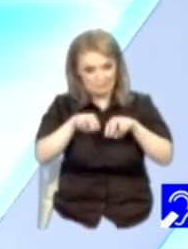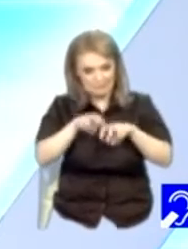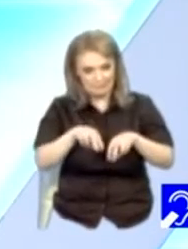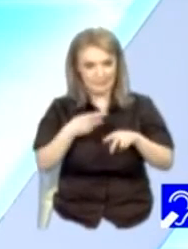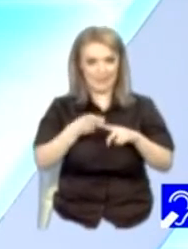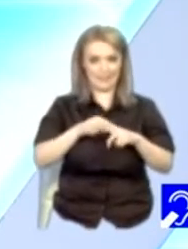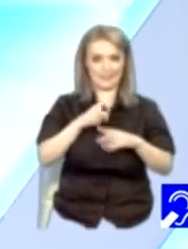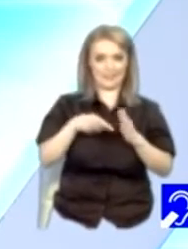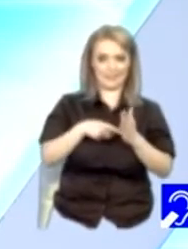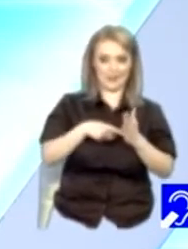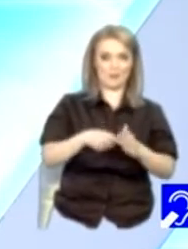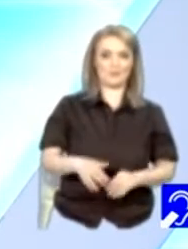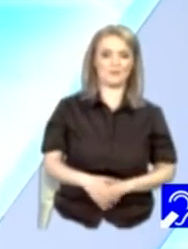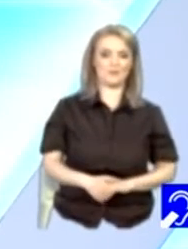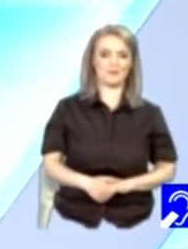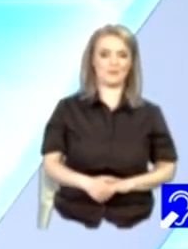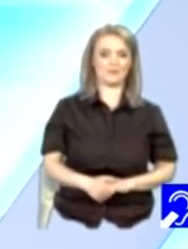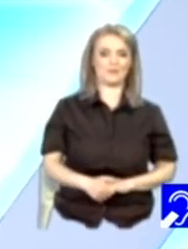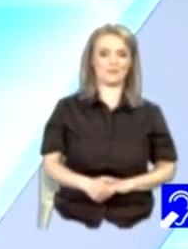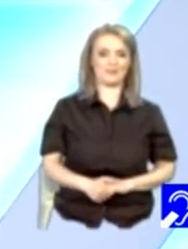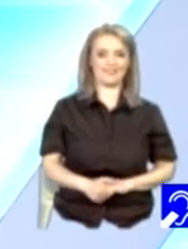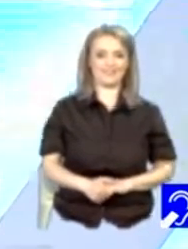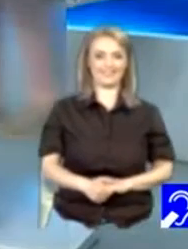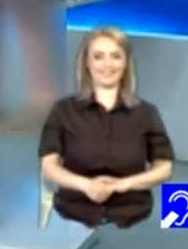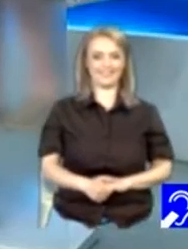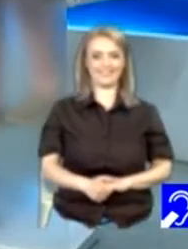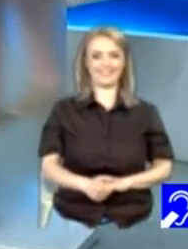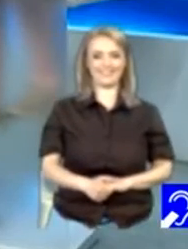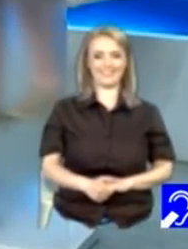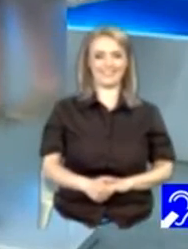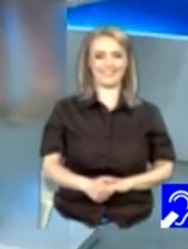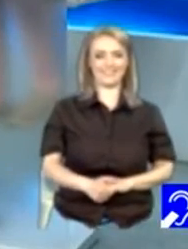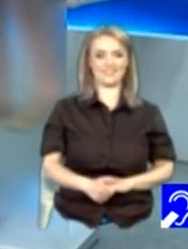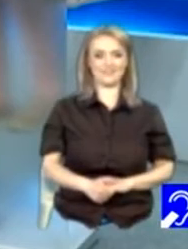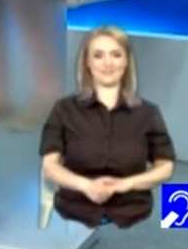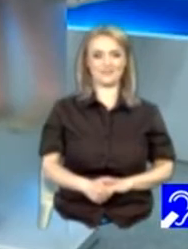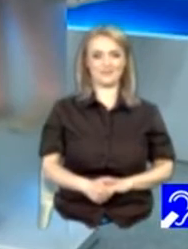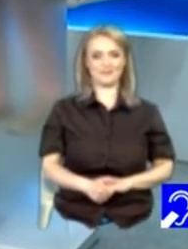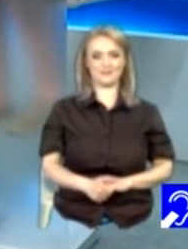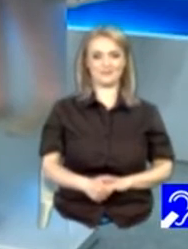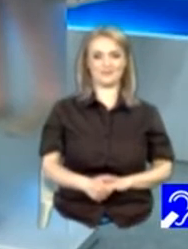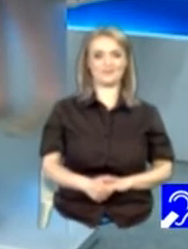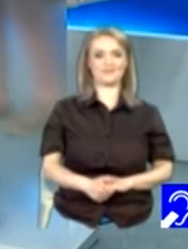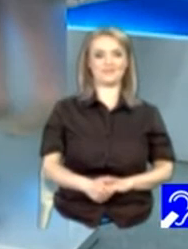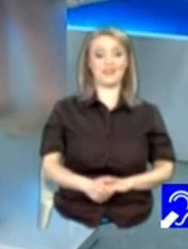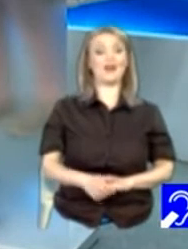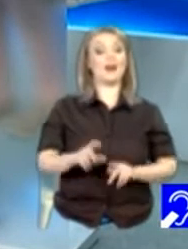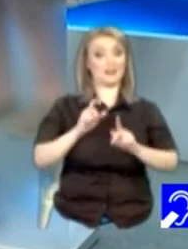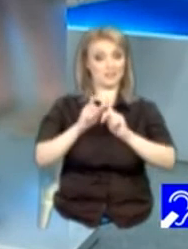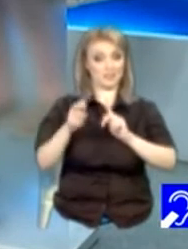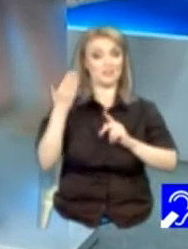la aspectele care țin de competența mea de deputată. Promit. Chiar și așa, răspunsul este